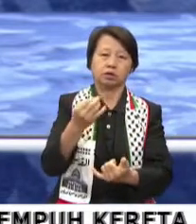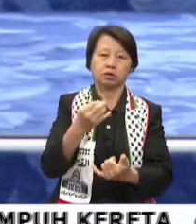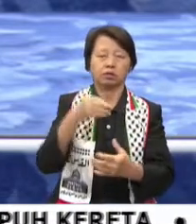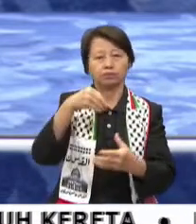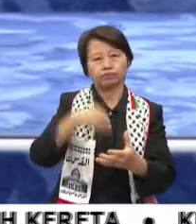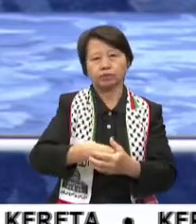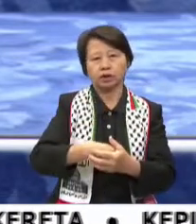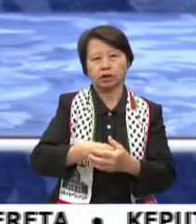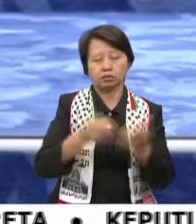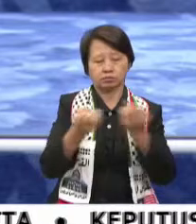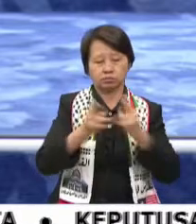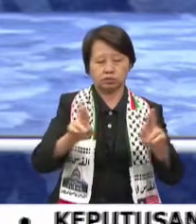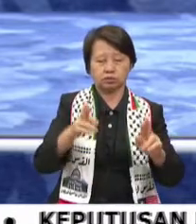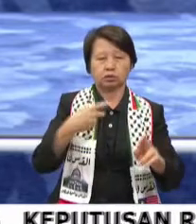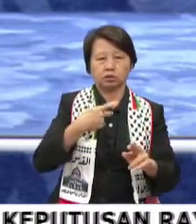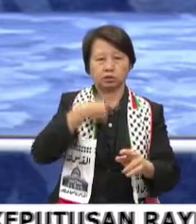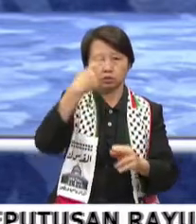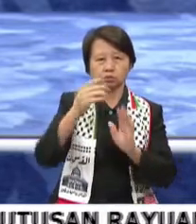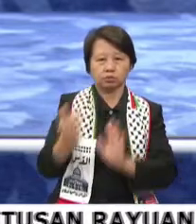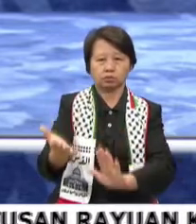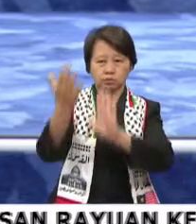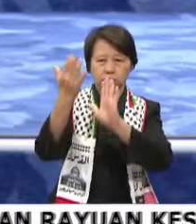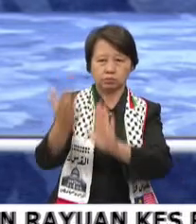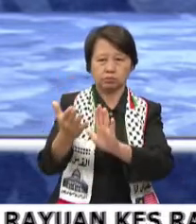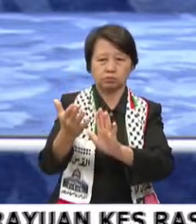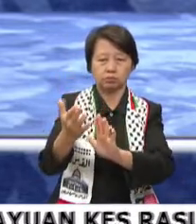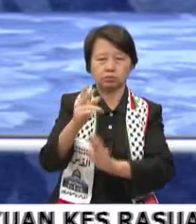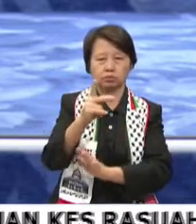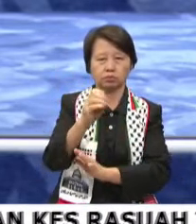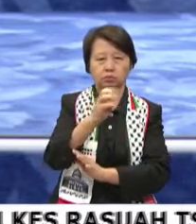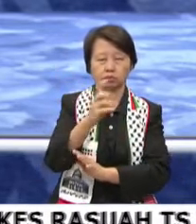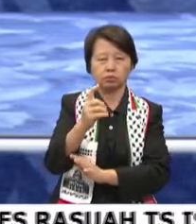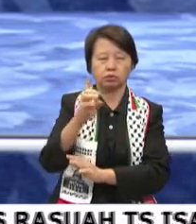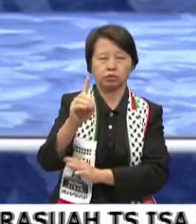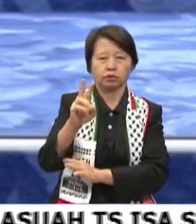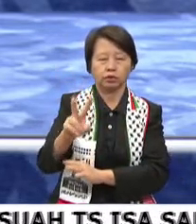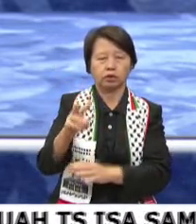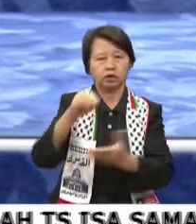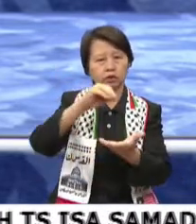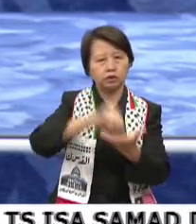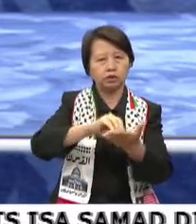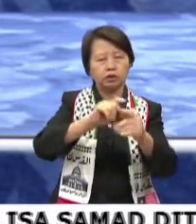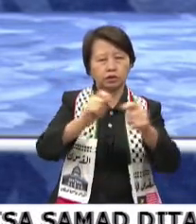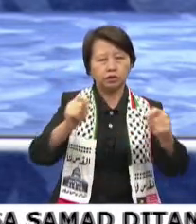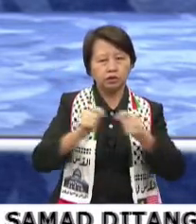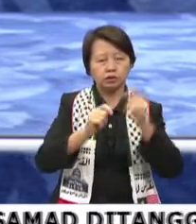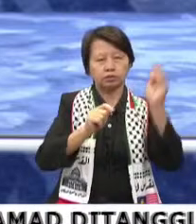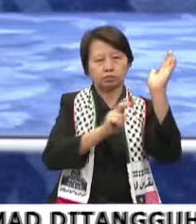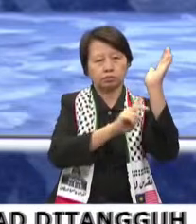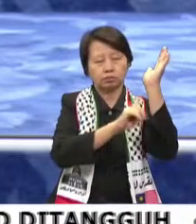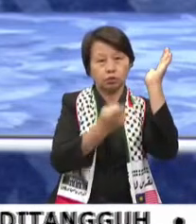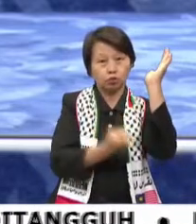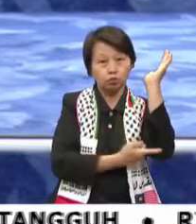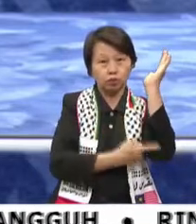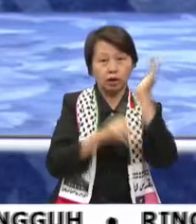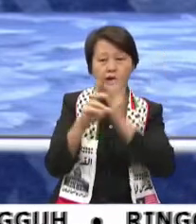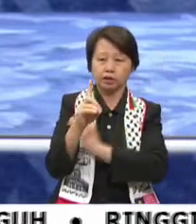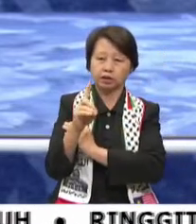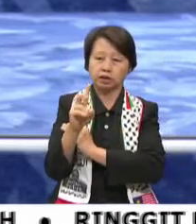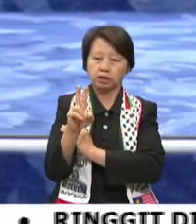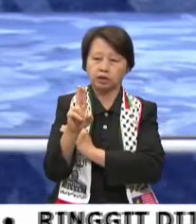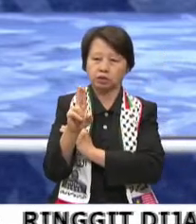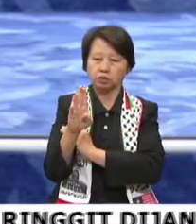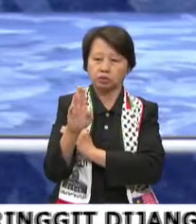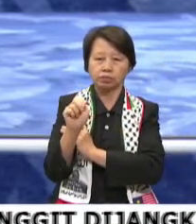dalam penyediaan kita untuk menghadapi kop 28 di Dubai umpamanya perkara perubahan iklim itu menjadi pokok yang